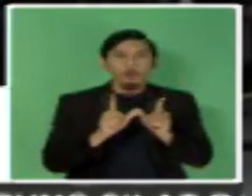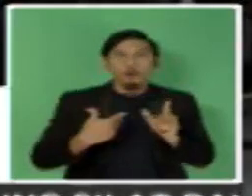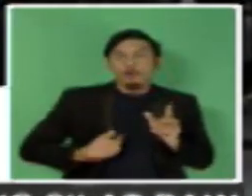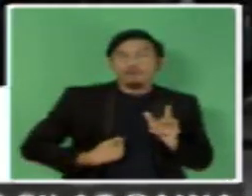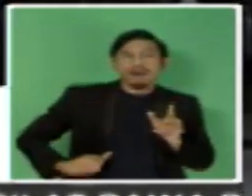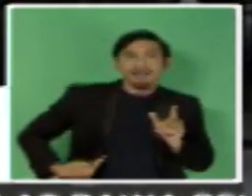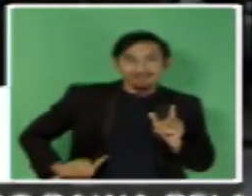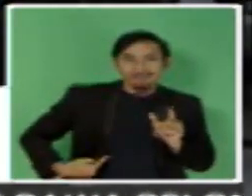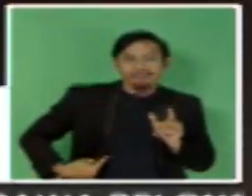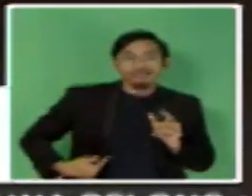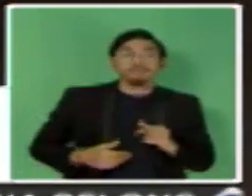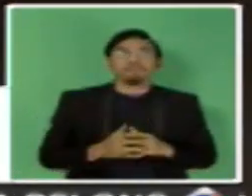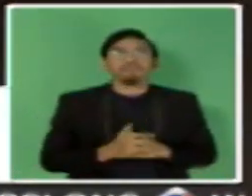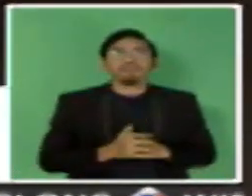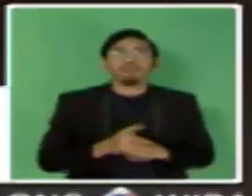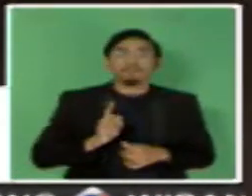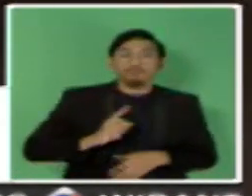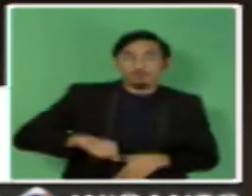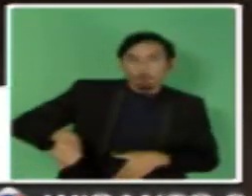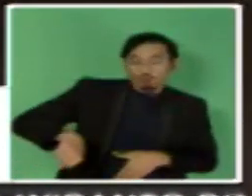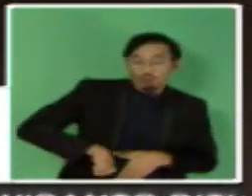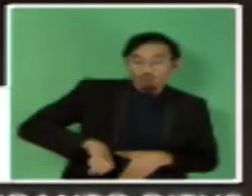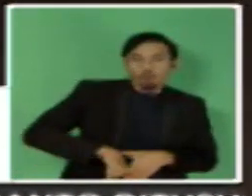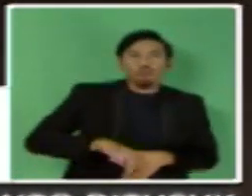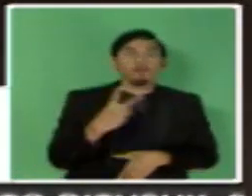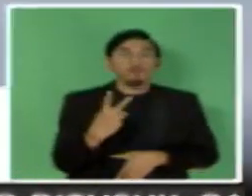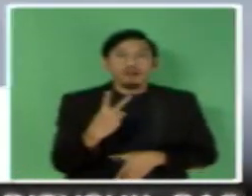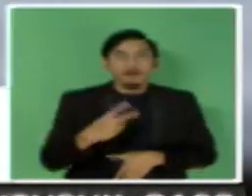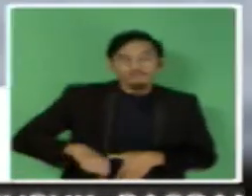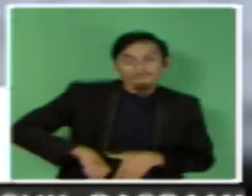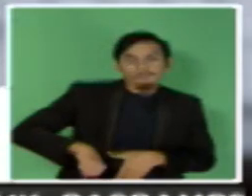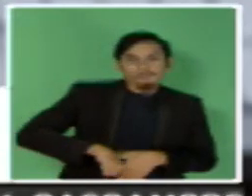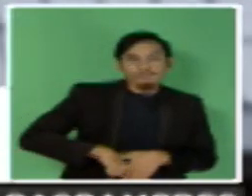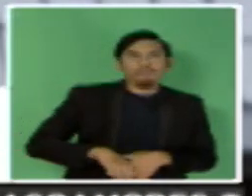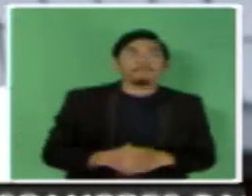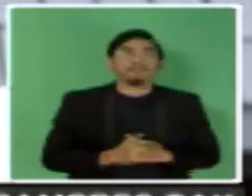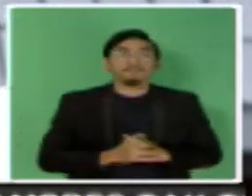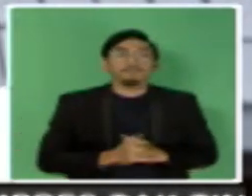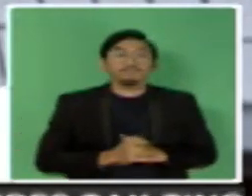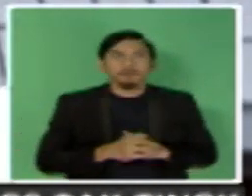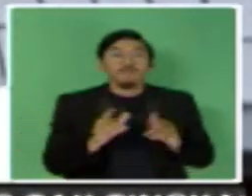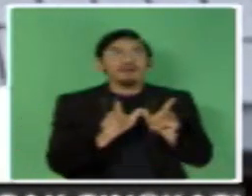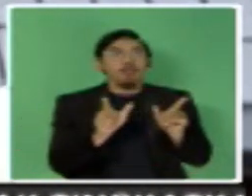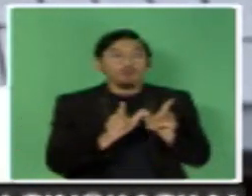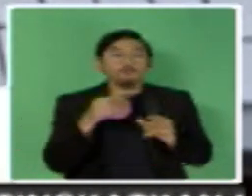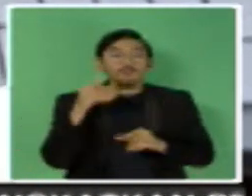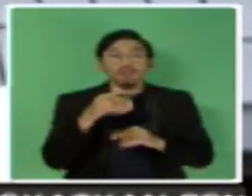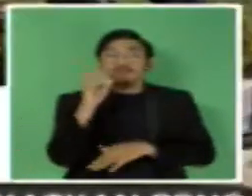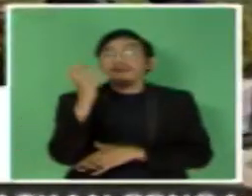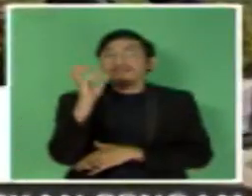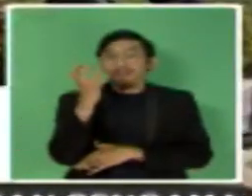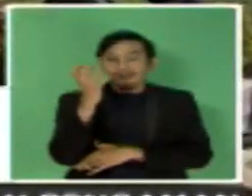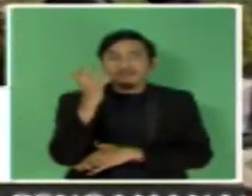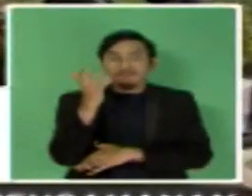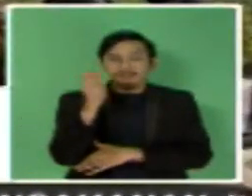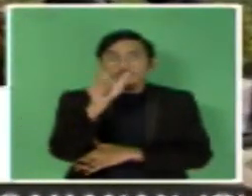operasi usai mendapatkan 2 tusukan akibat senjata tajam saat berkunjung di Banten. Sementara itu juga dari